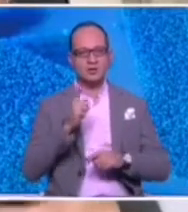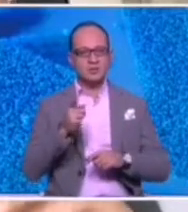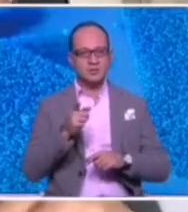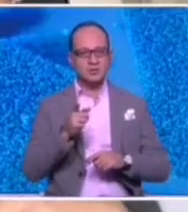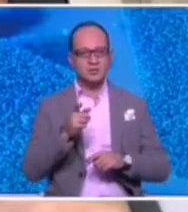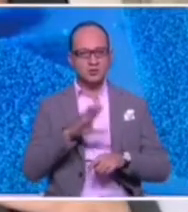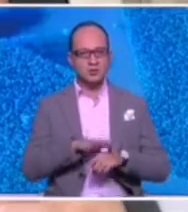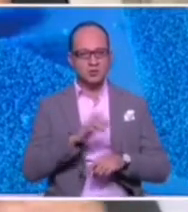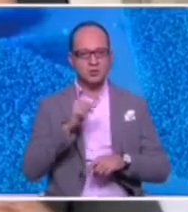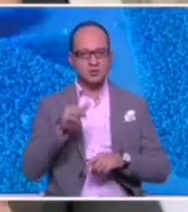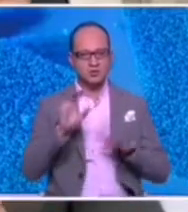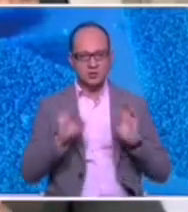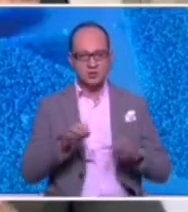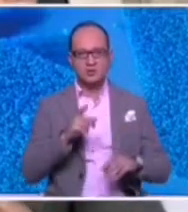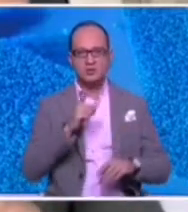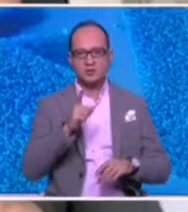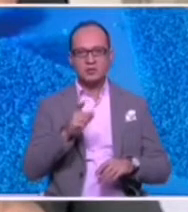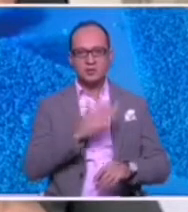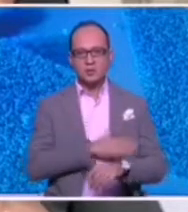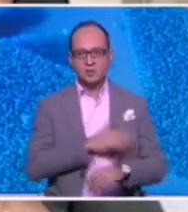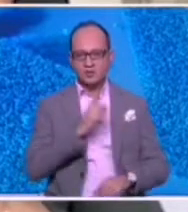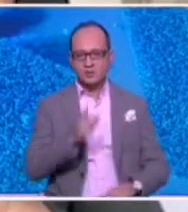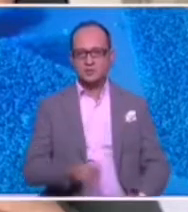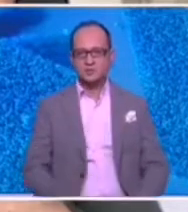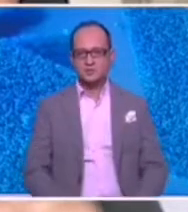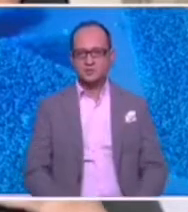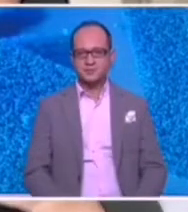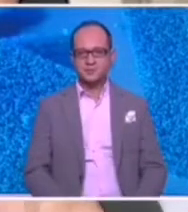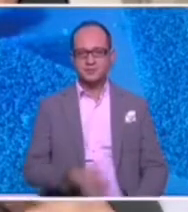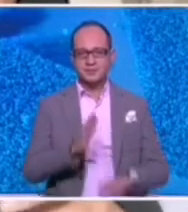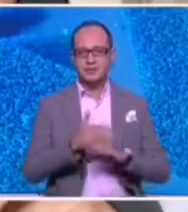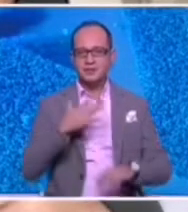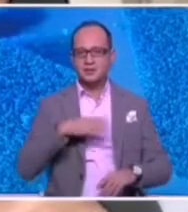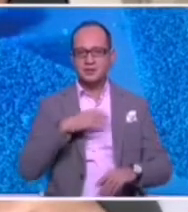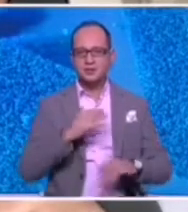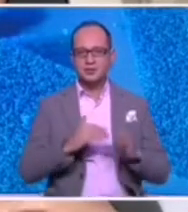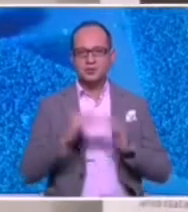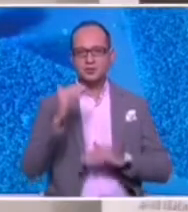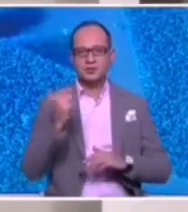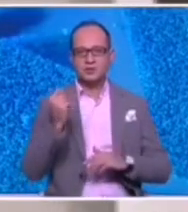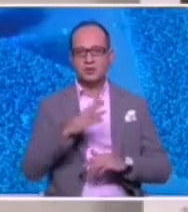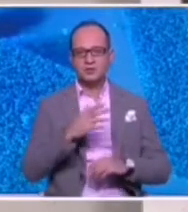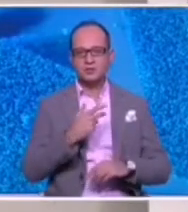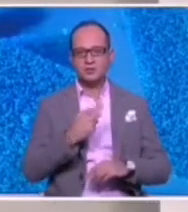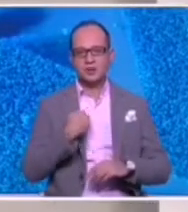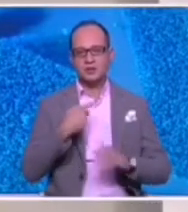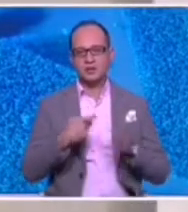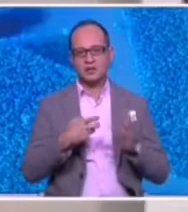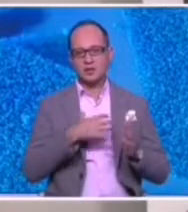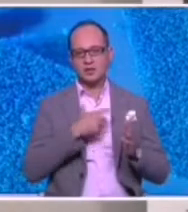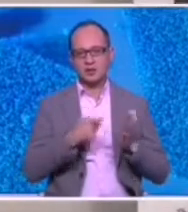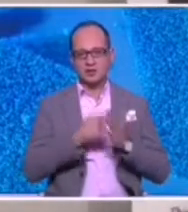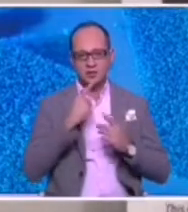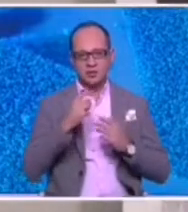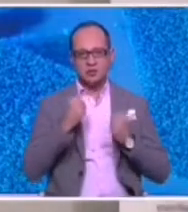doktorların göndermeye başladılar ülkemizde de neden tercih ediliyor yüksek sayılar ekliyoruz ben kendi adıma konuşuyorum sık oluyor